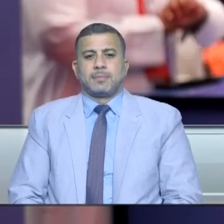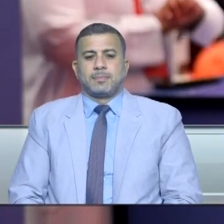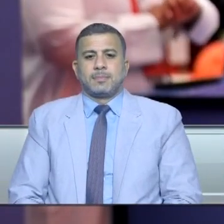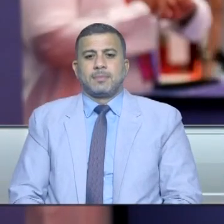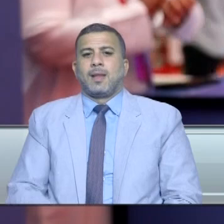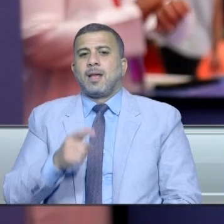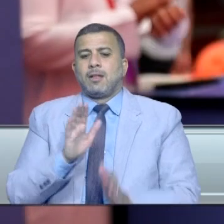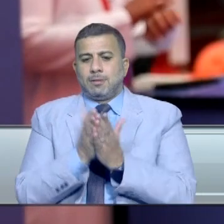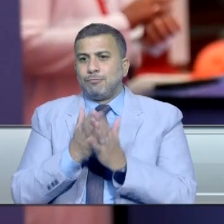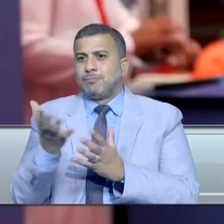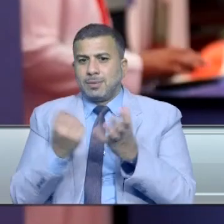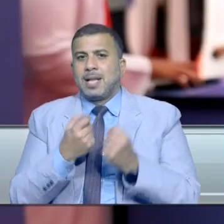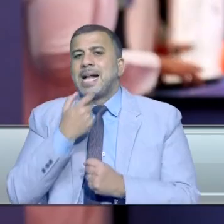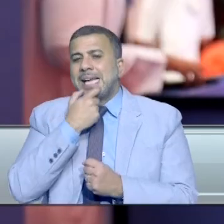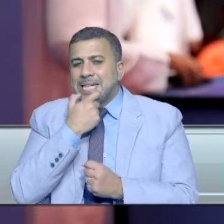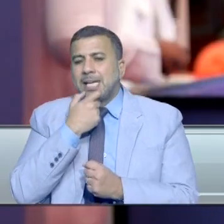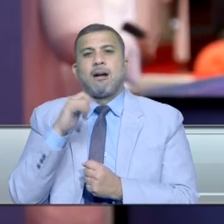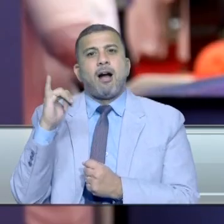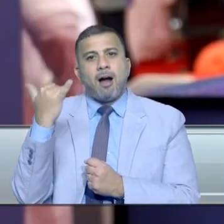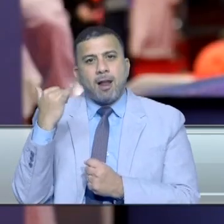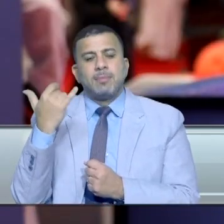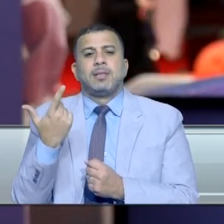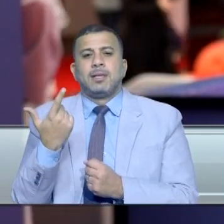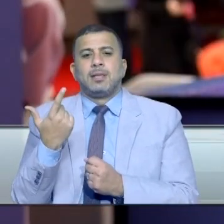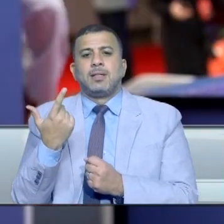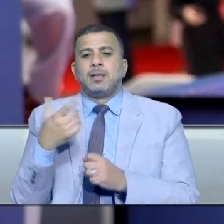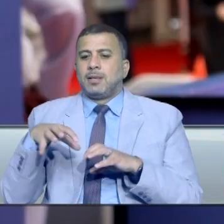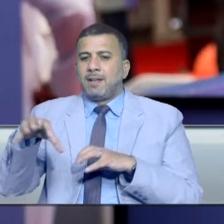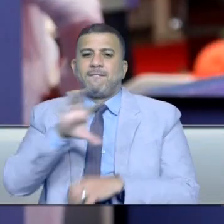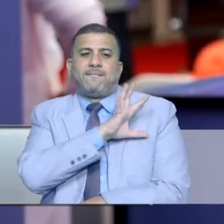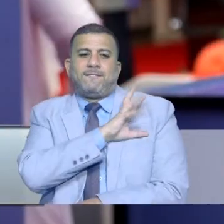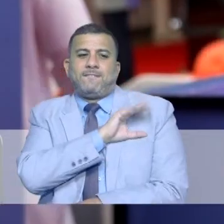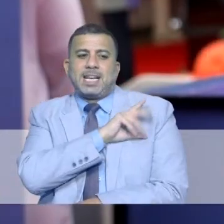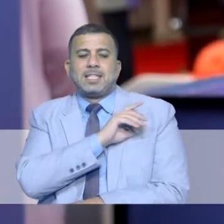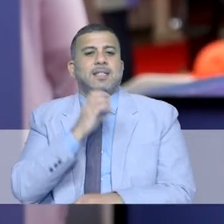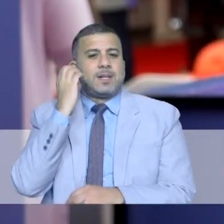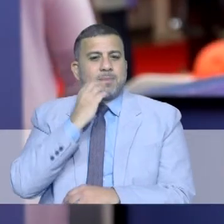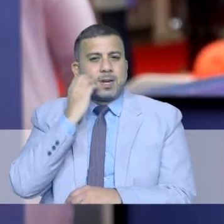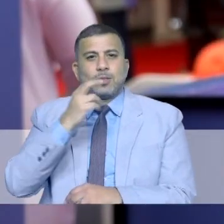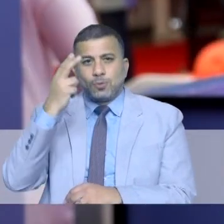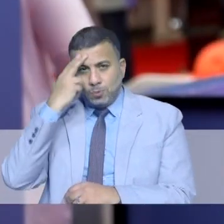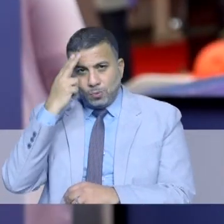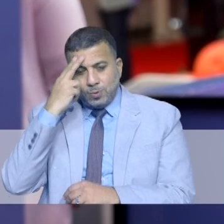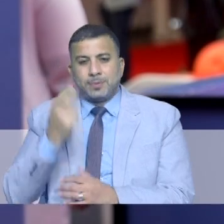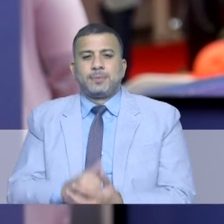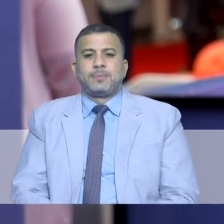لغة الإنجليزية والعربية. أخذت كتاب من جناح فلسطين والإمارات والسعودية،